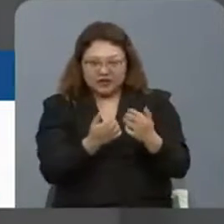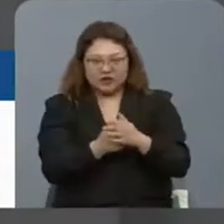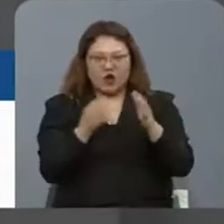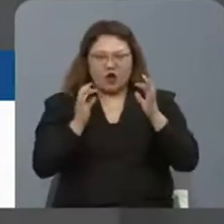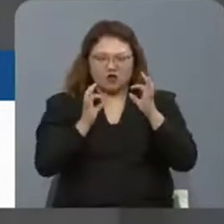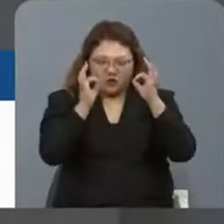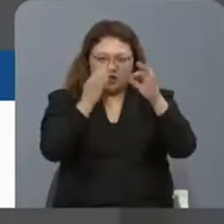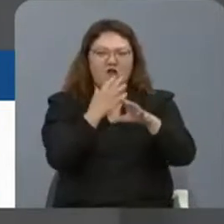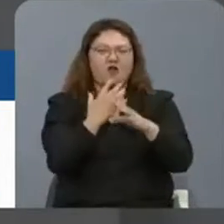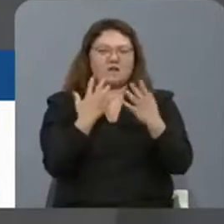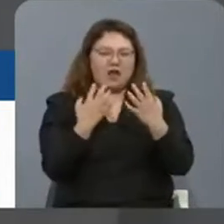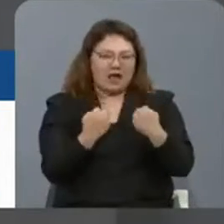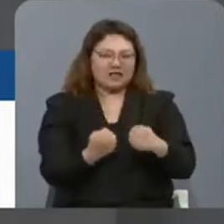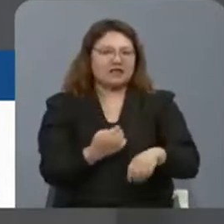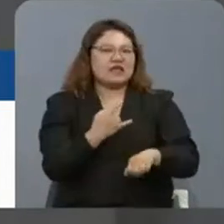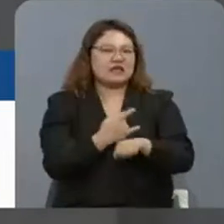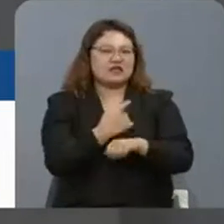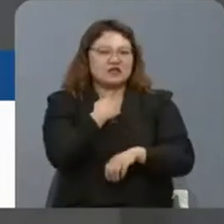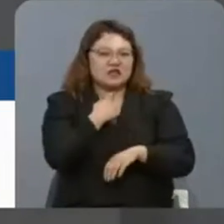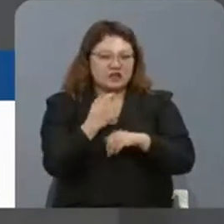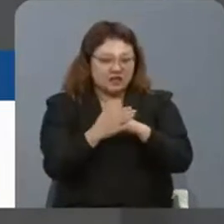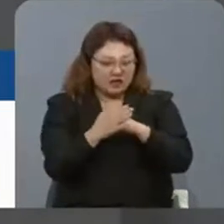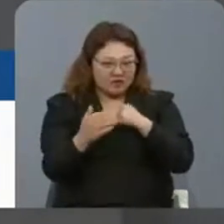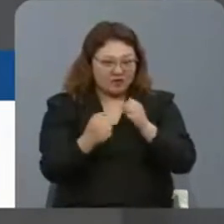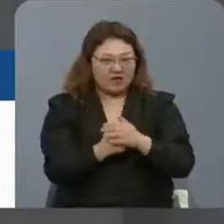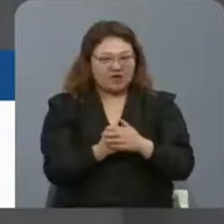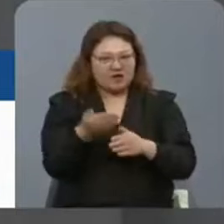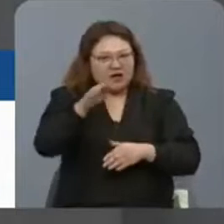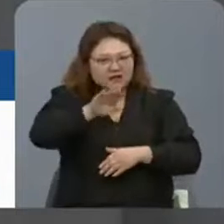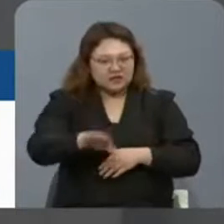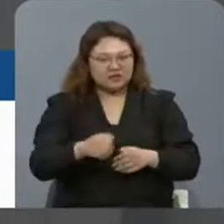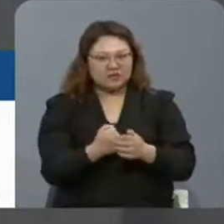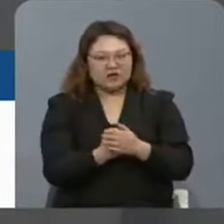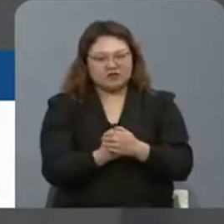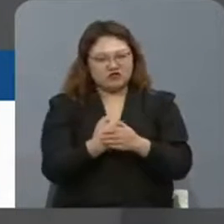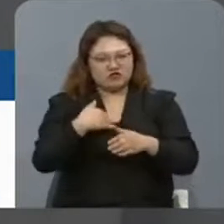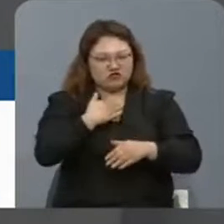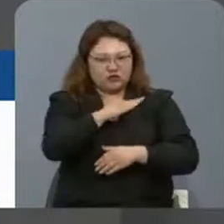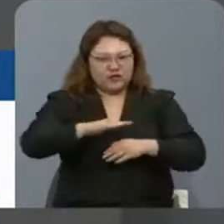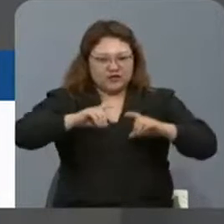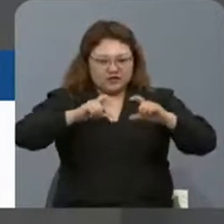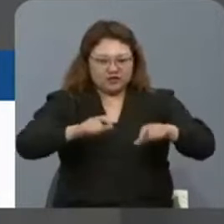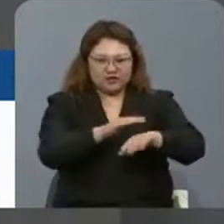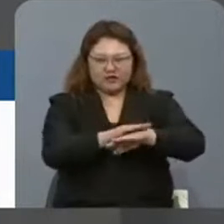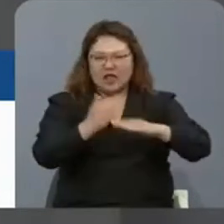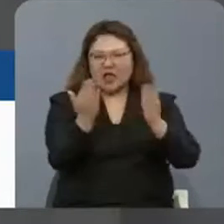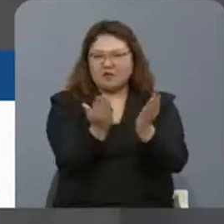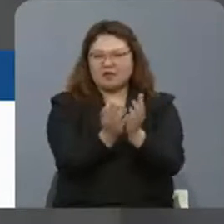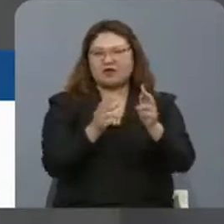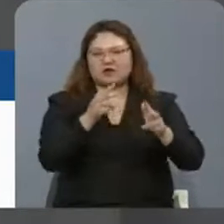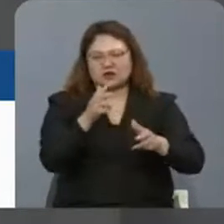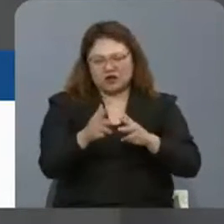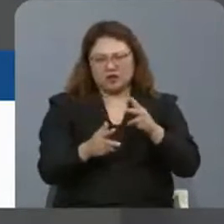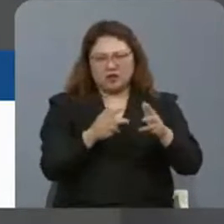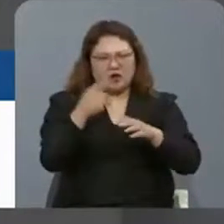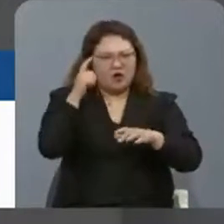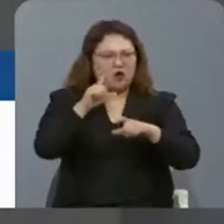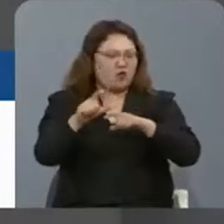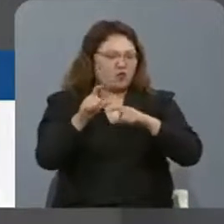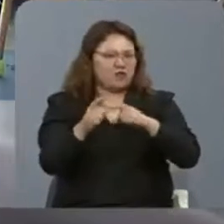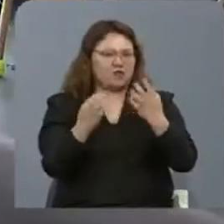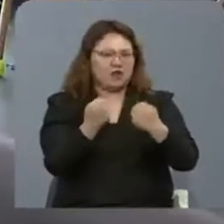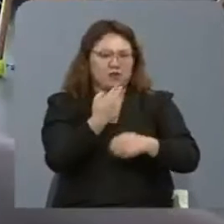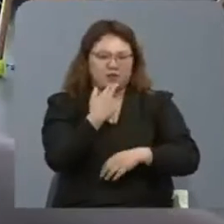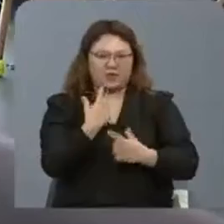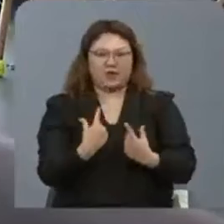노력을 많이 해오셨거든요. 그런데 안타깝게도 우리 지역과 잘 맞는 산업인지에 대한 그 고민이 많지 않으셨다고 저희는